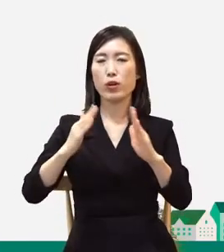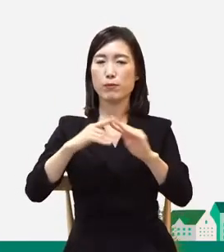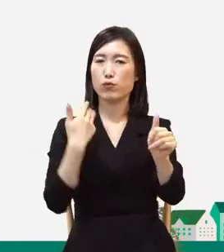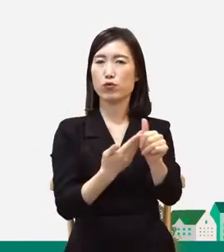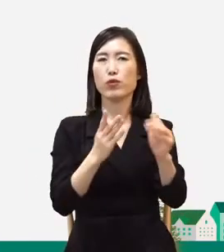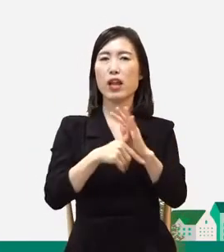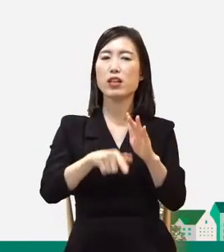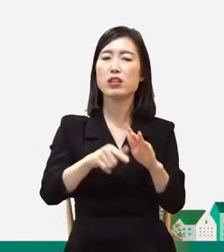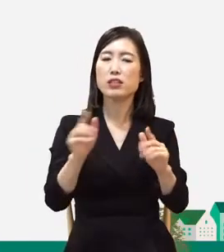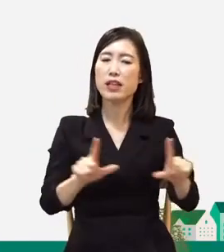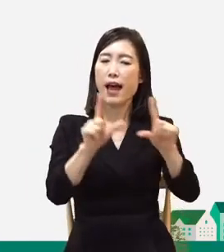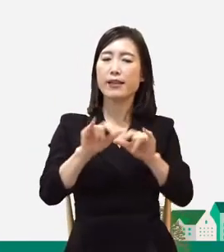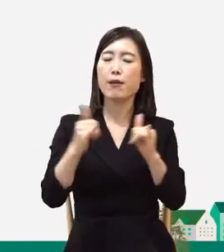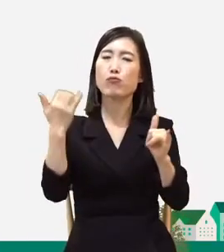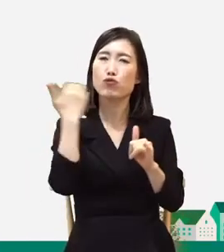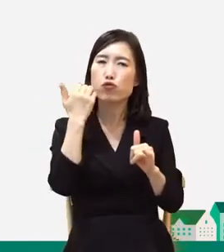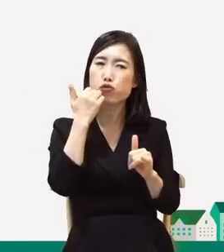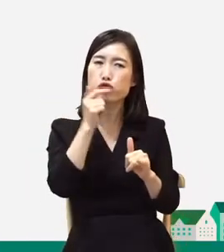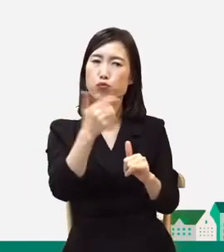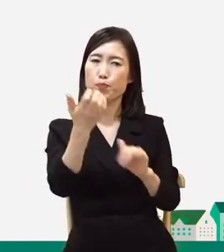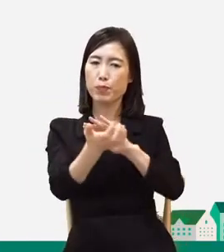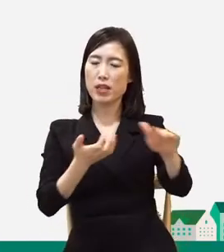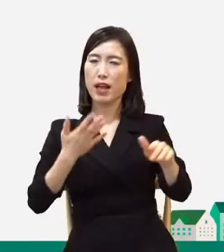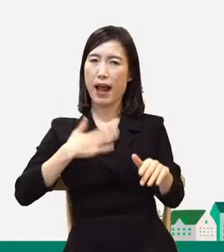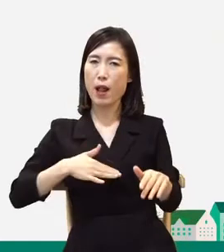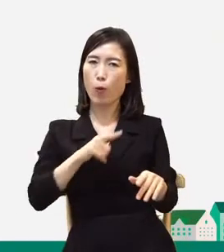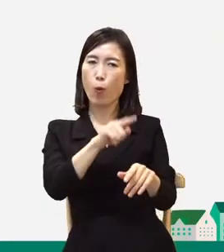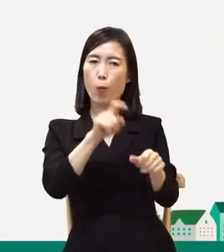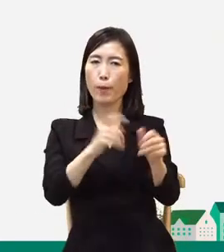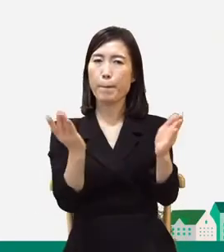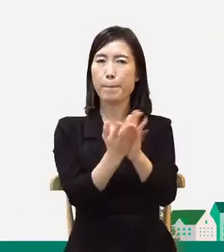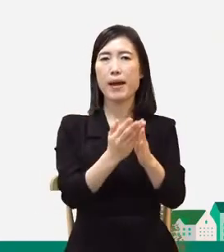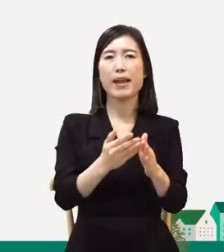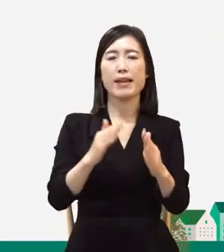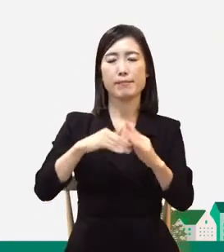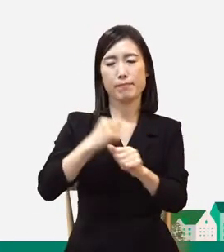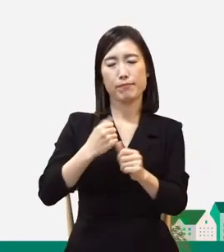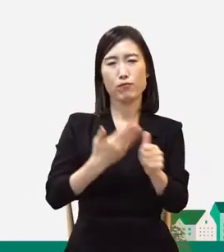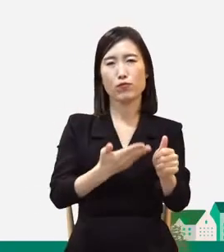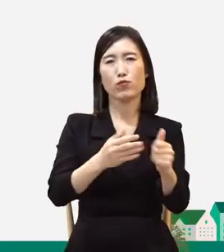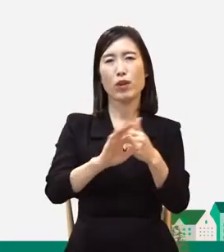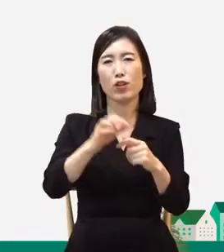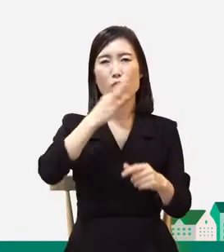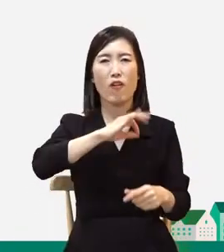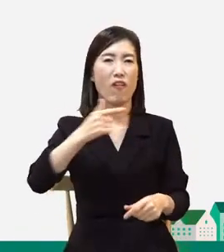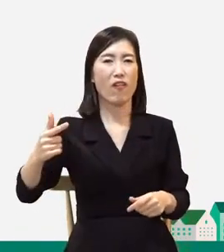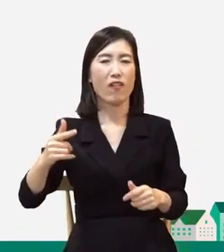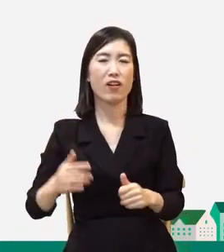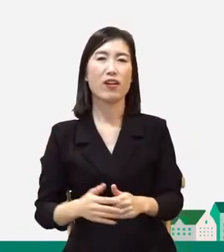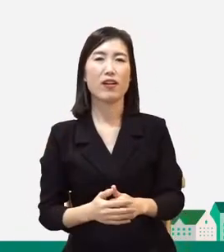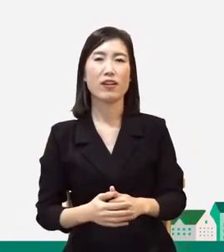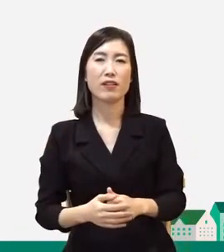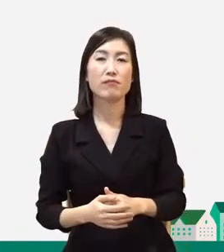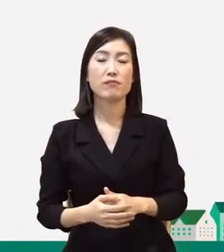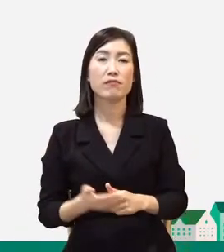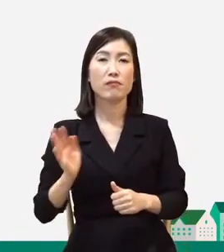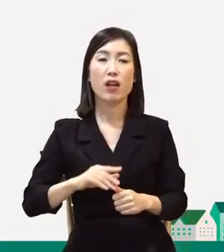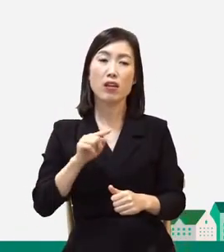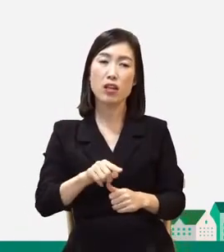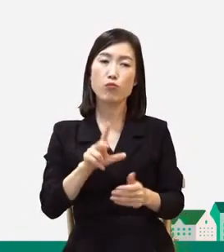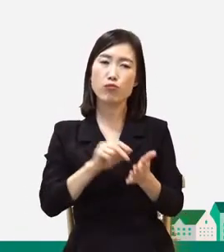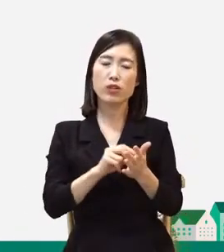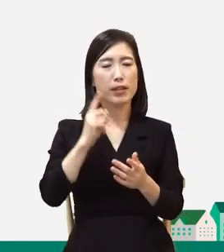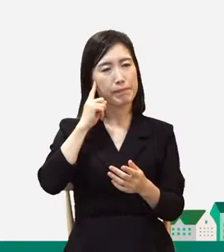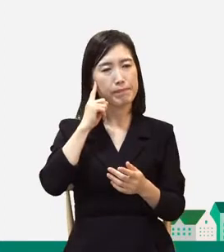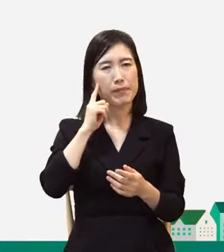있는 것이 좀 더 유연하고 가능성들이 높기 때문에 이게 민간 차원에서도 충분히 이 문제들을 좀